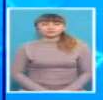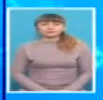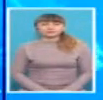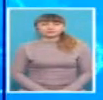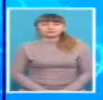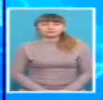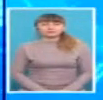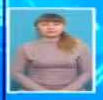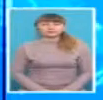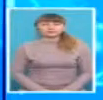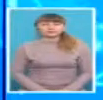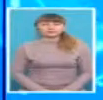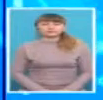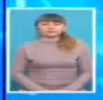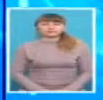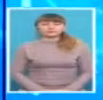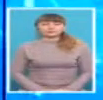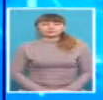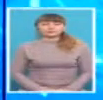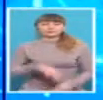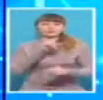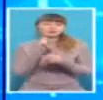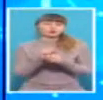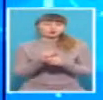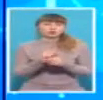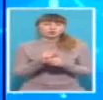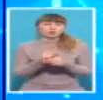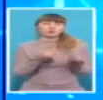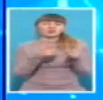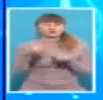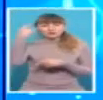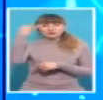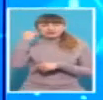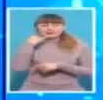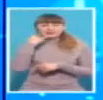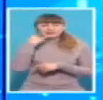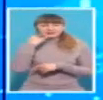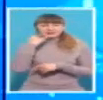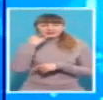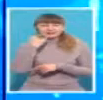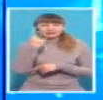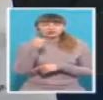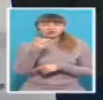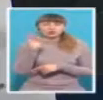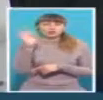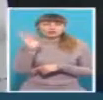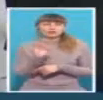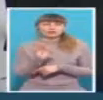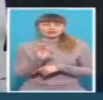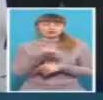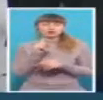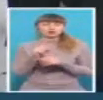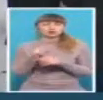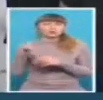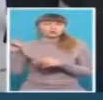Қазақстанның ғарышқа ұшу аппараттарын дайындауға толық мүмкіндігі бар. Сонымен қатар әскери көлік пен қару-жарақтардың барлығында өндіре алады. Бірақ